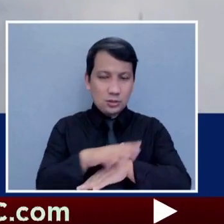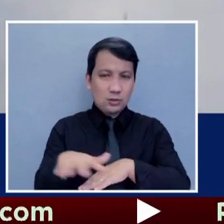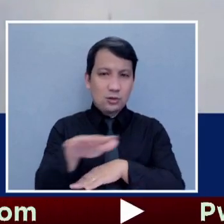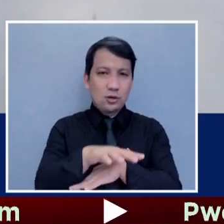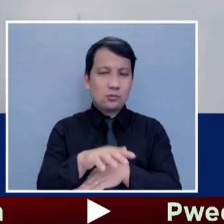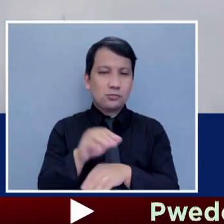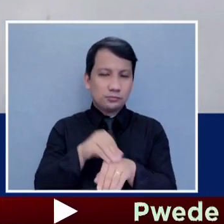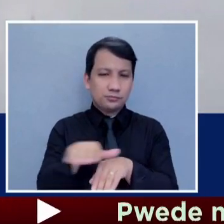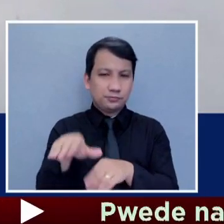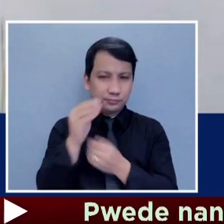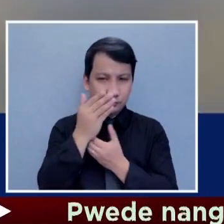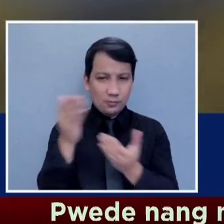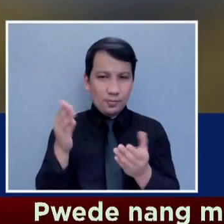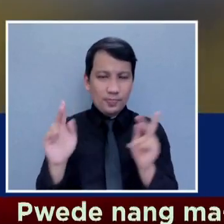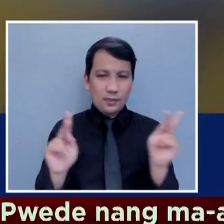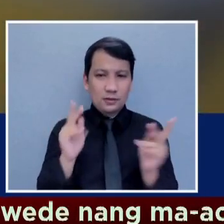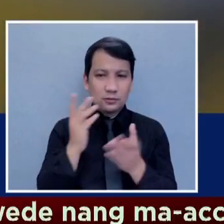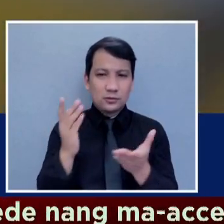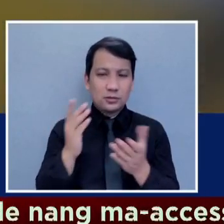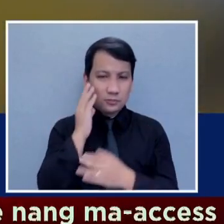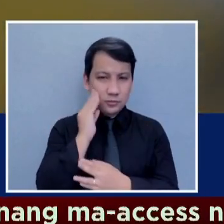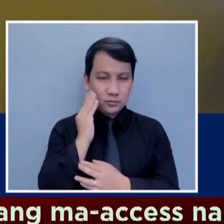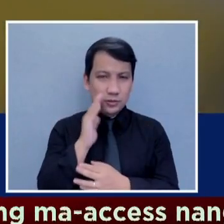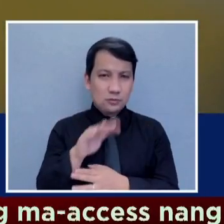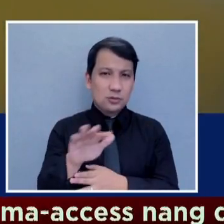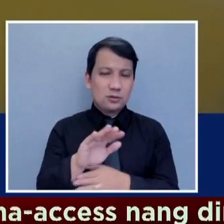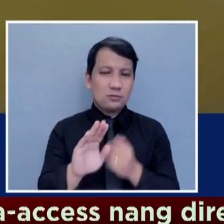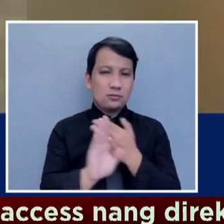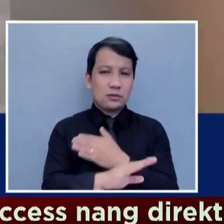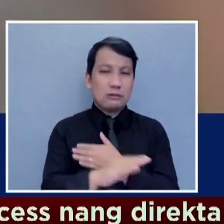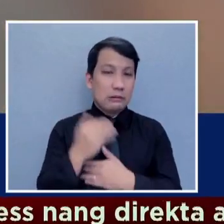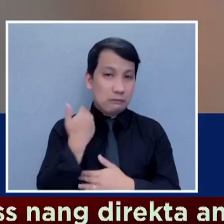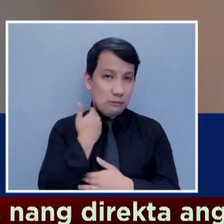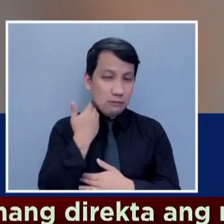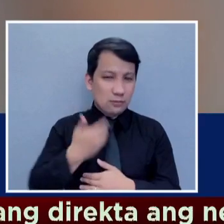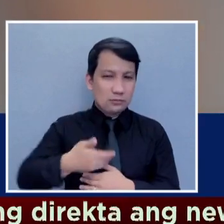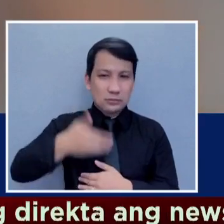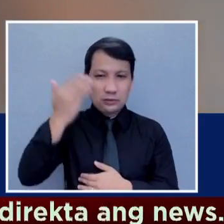Pinayuhan din ang mga residente na makararanas ng pabalik-balik na lagnat na